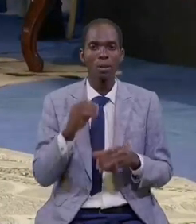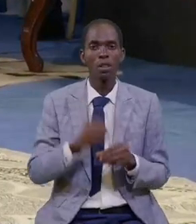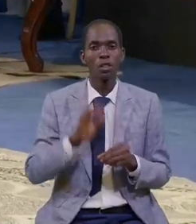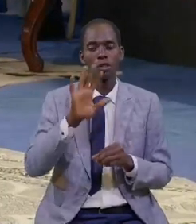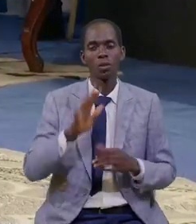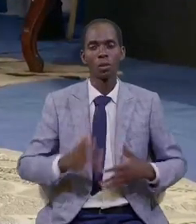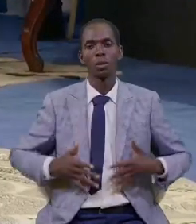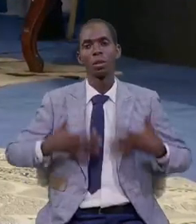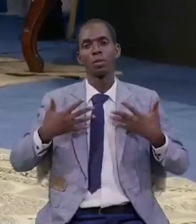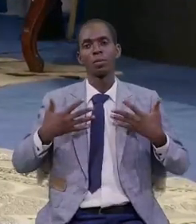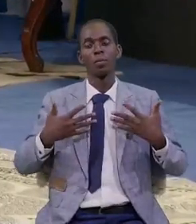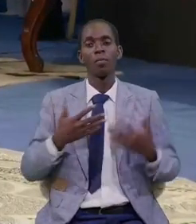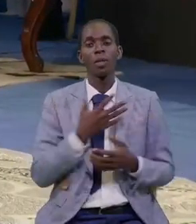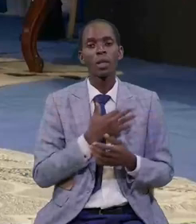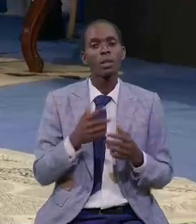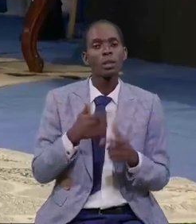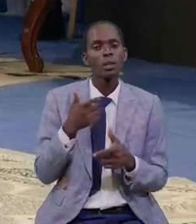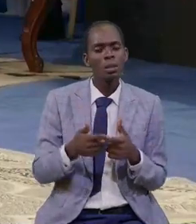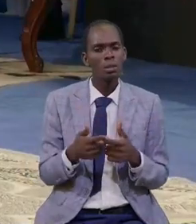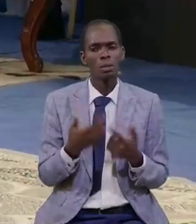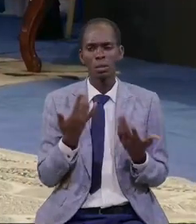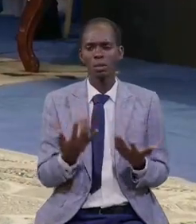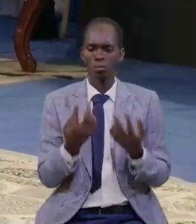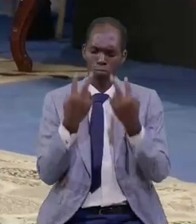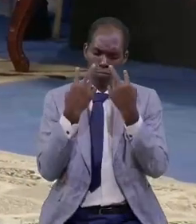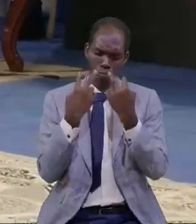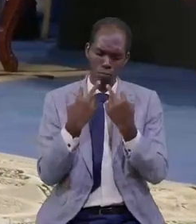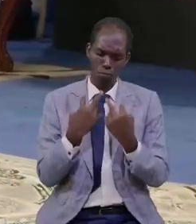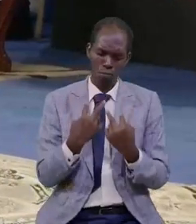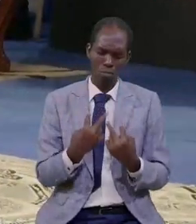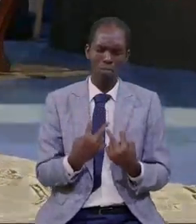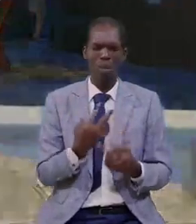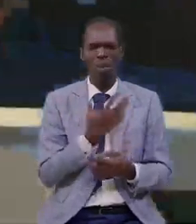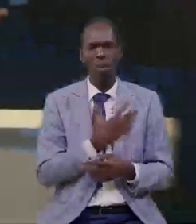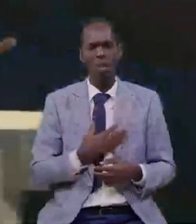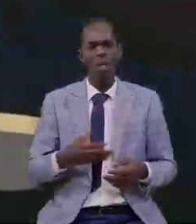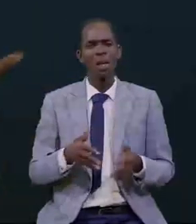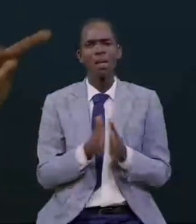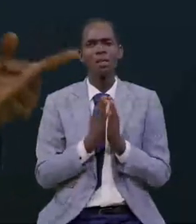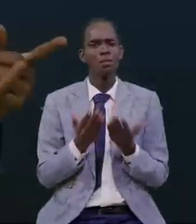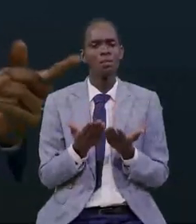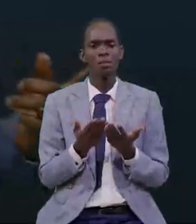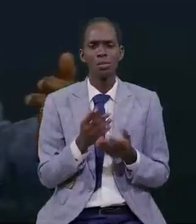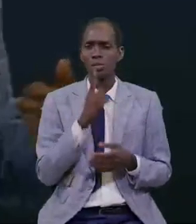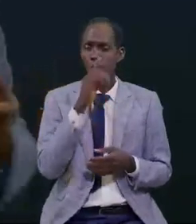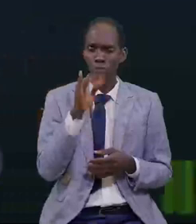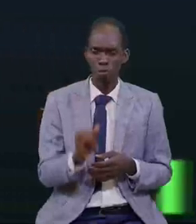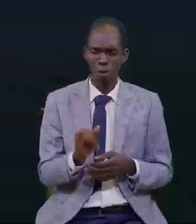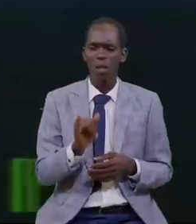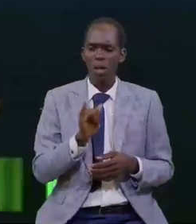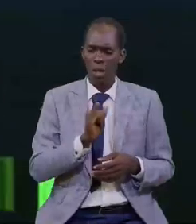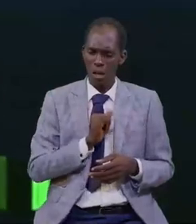vie alors tu te dis tu te regardes et tu dit honnêtement je dois